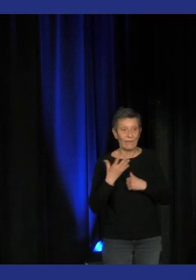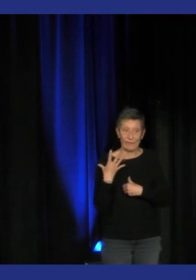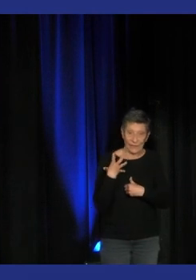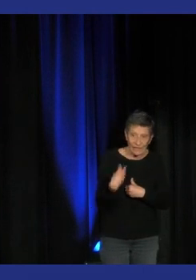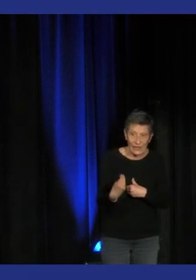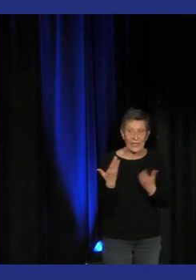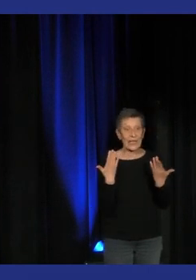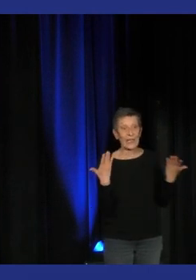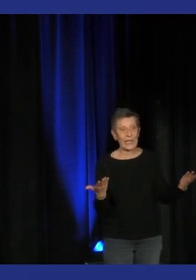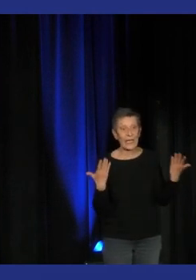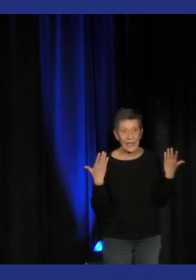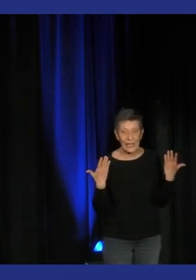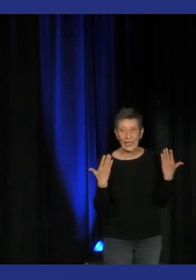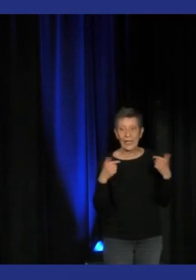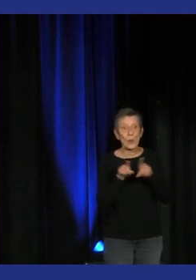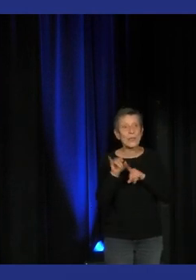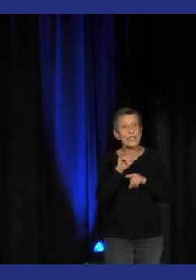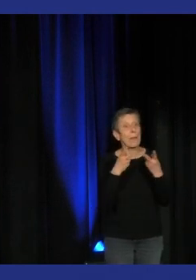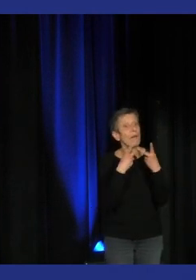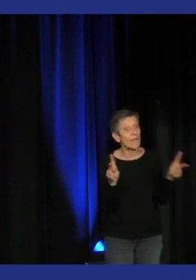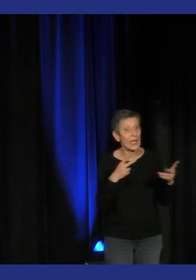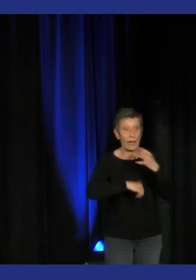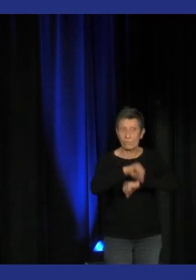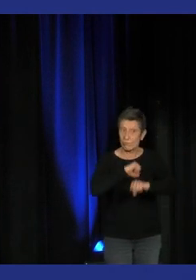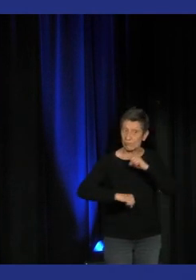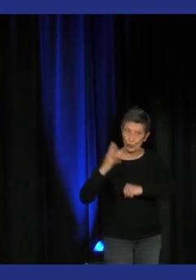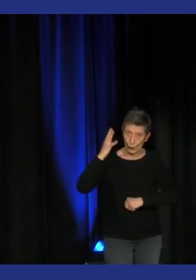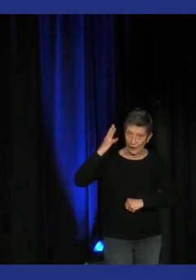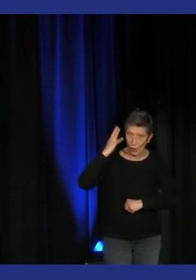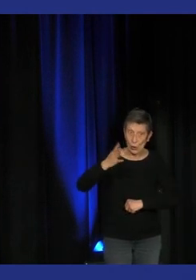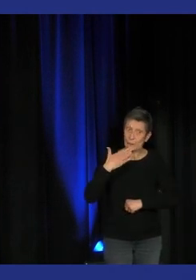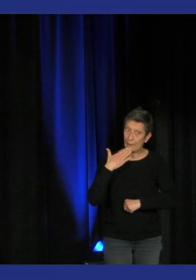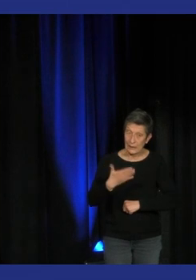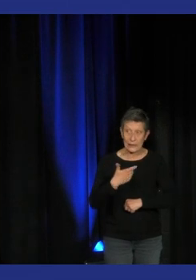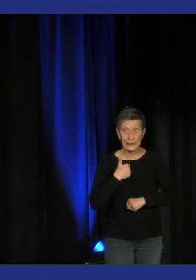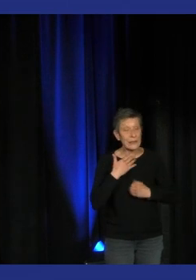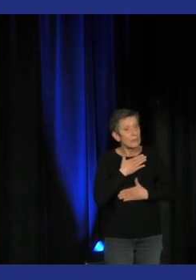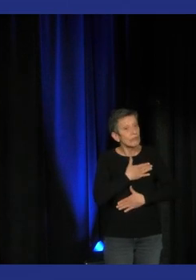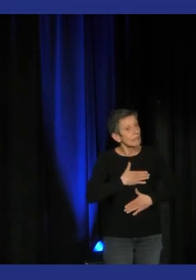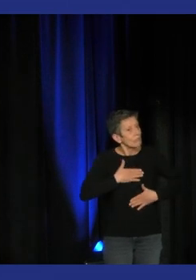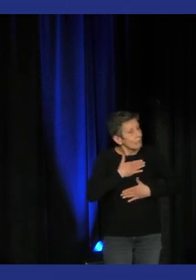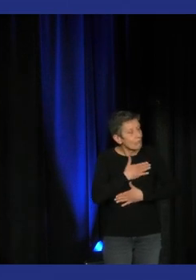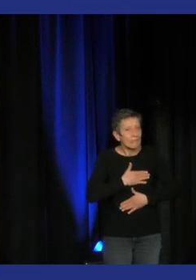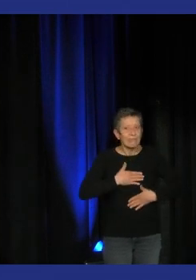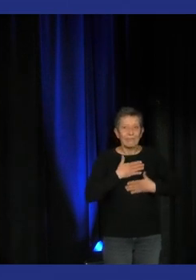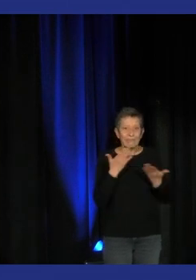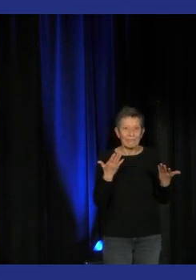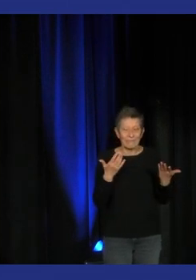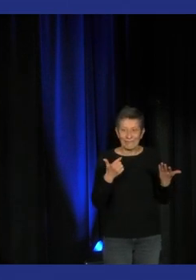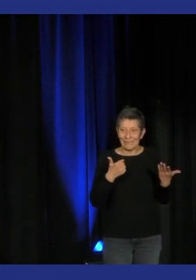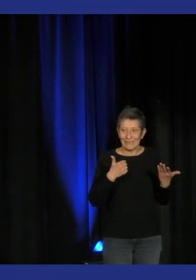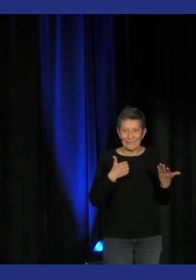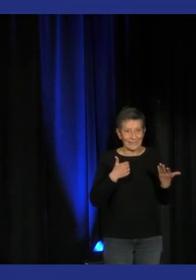invitation et puis Isabelle Ville aussi pour avoir organisé ces séances. Finalement, je suis très contente de prendre un peu au pied